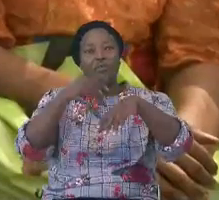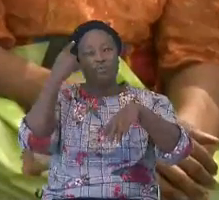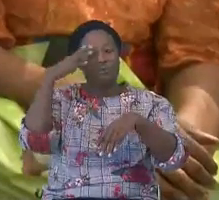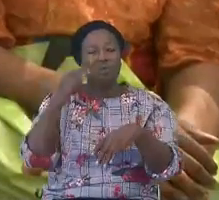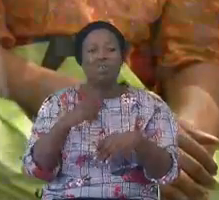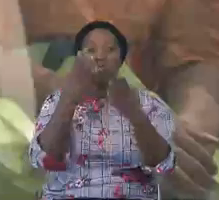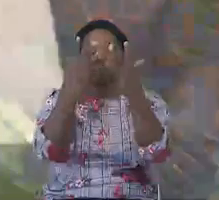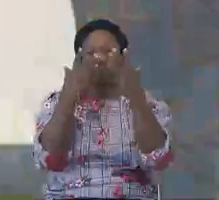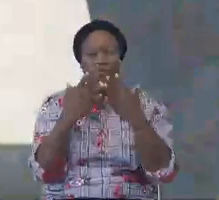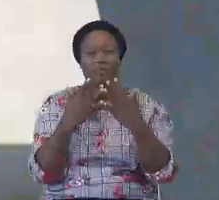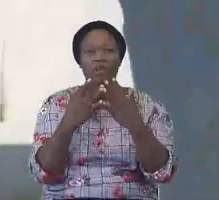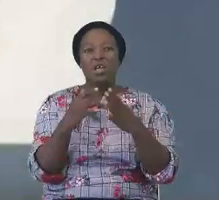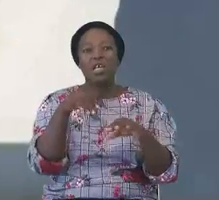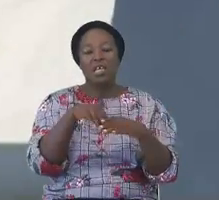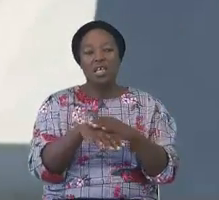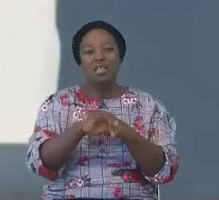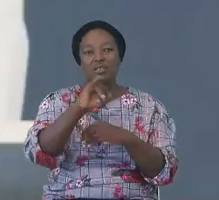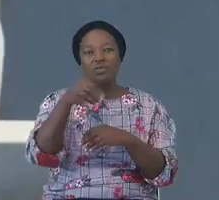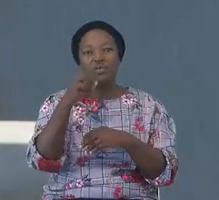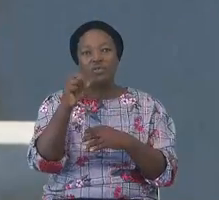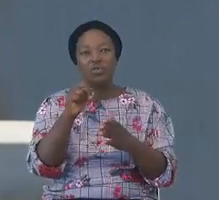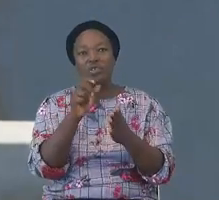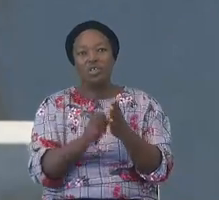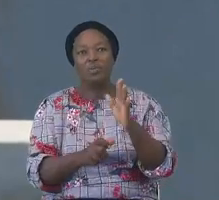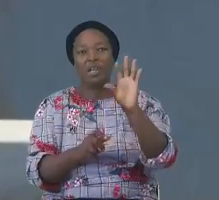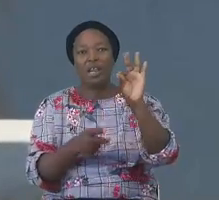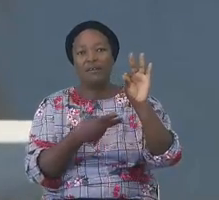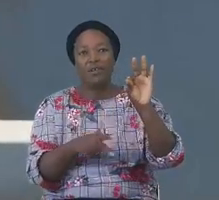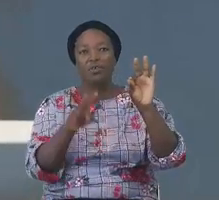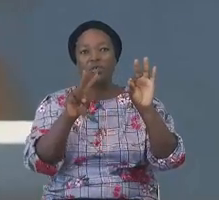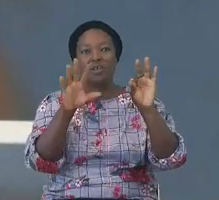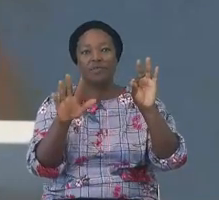merveille du réconfort pour les chagrines et les attristés.